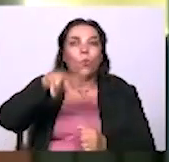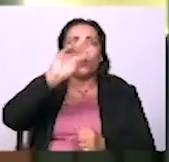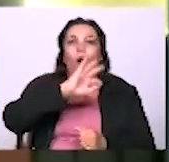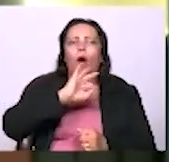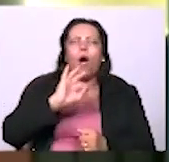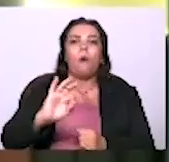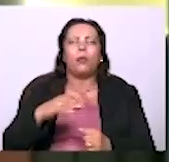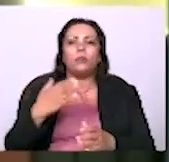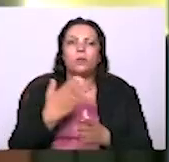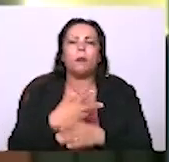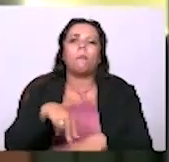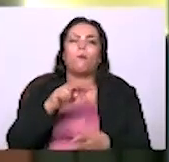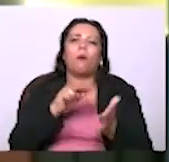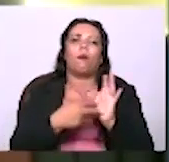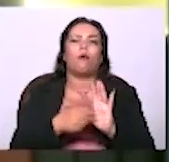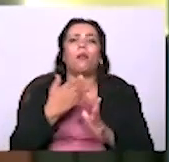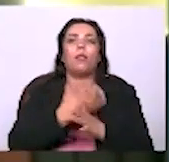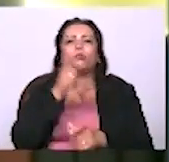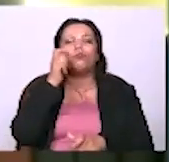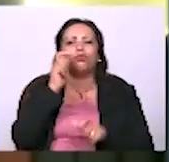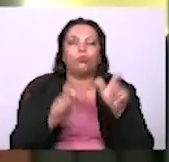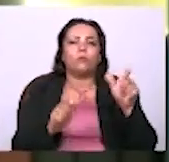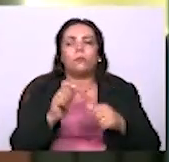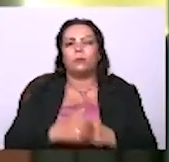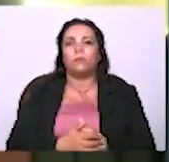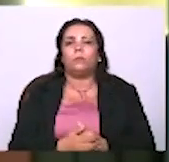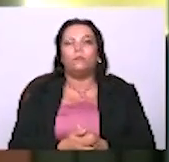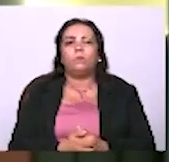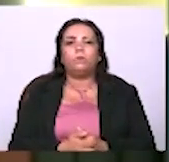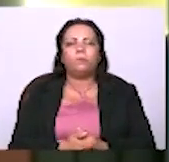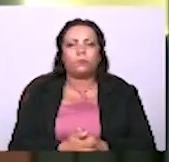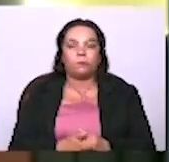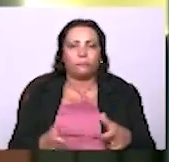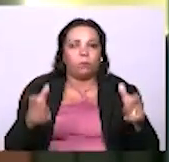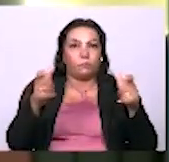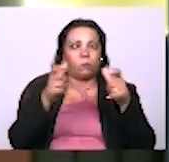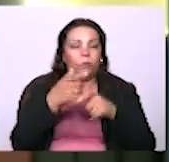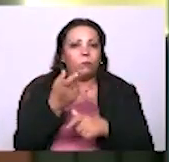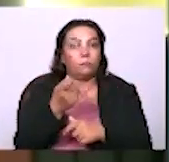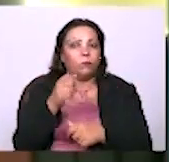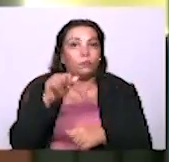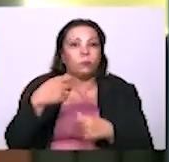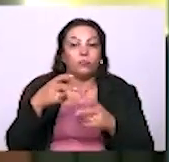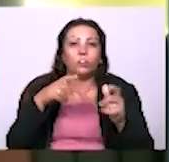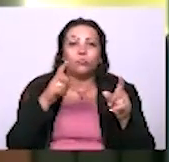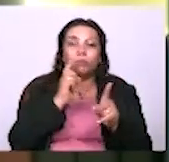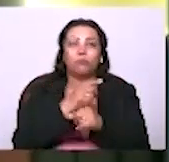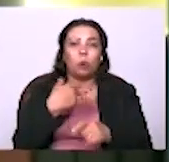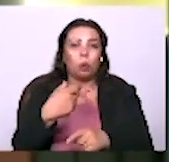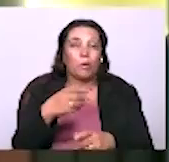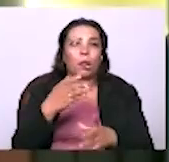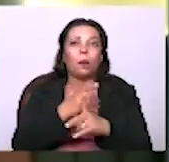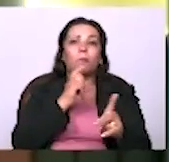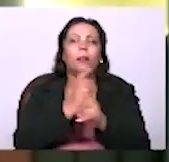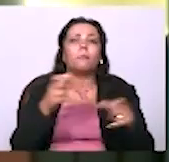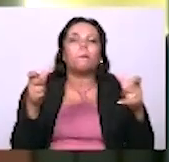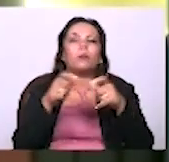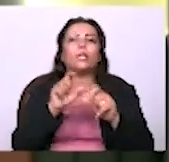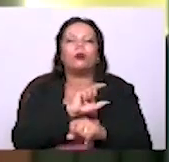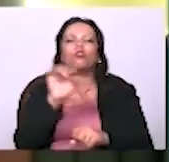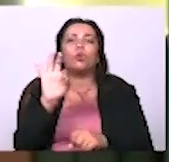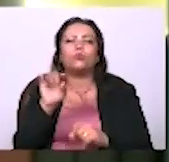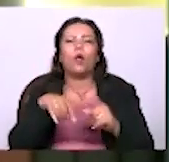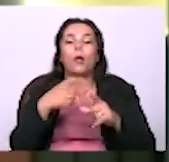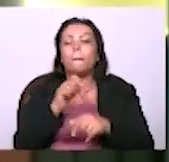كبيره جدا بالنسبه للمواطن لجنه التسعير التلقائي بتكت كل ثلاث شهور لكنها في الاجتماع